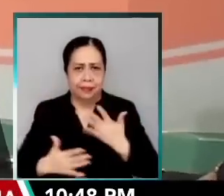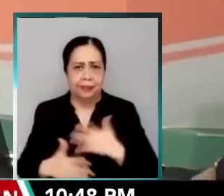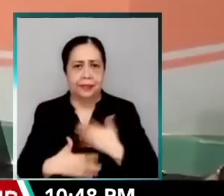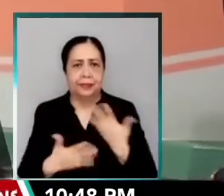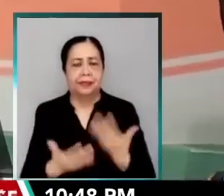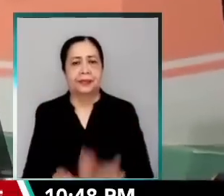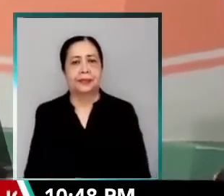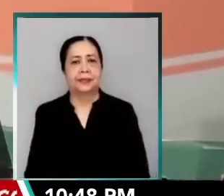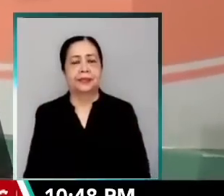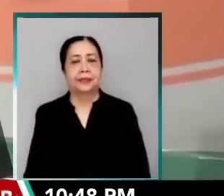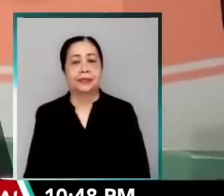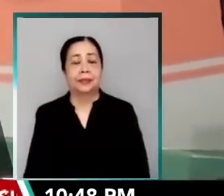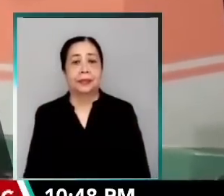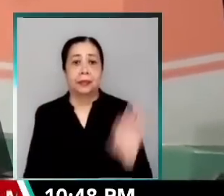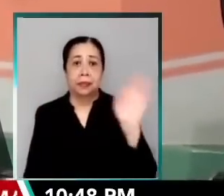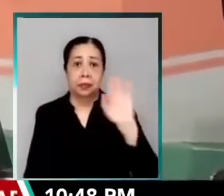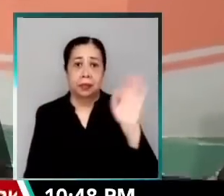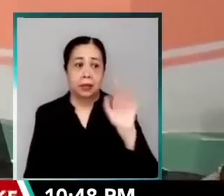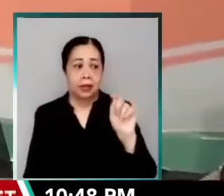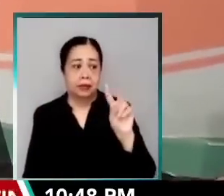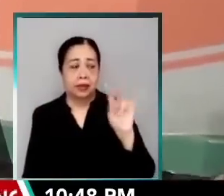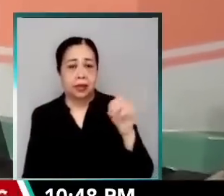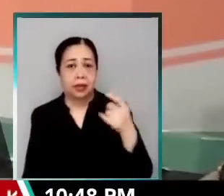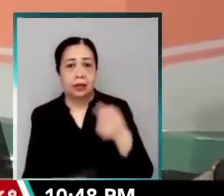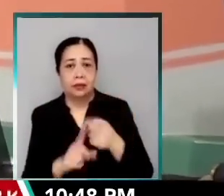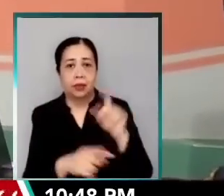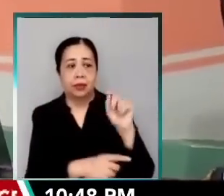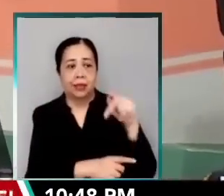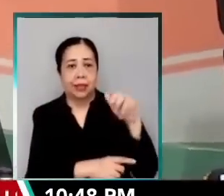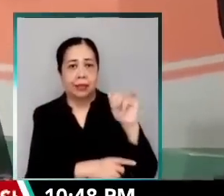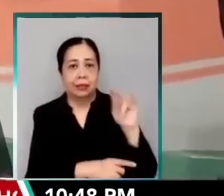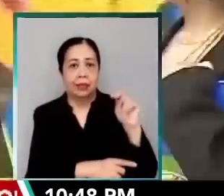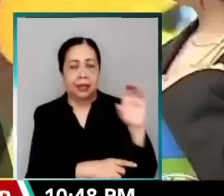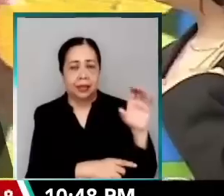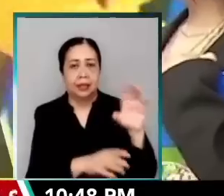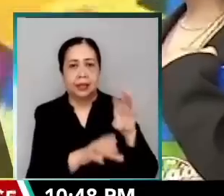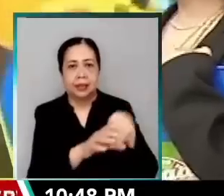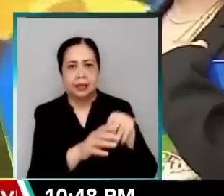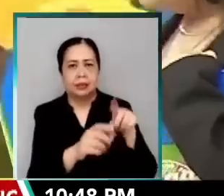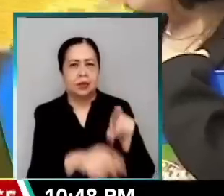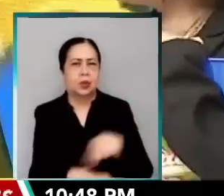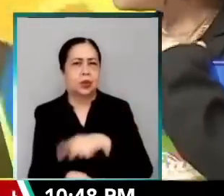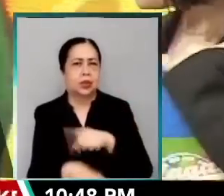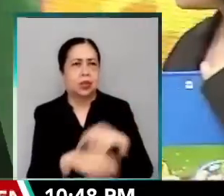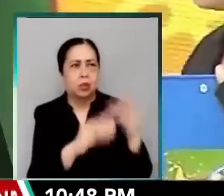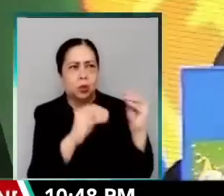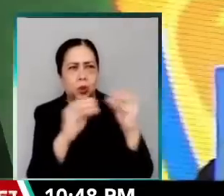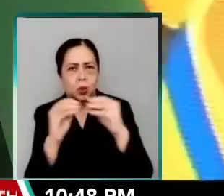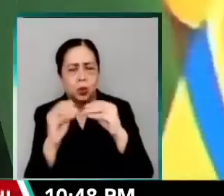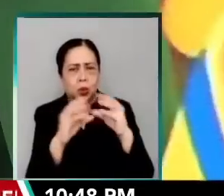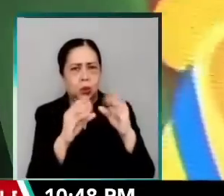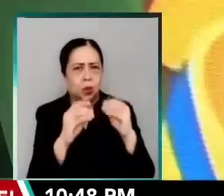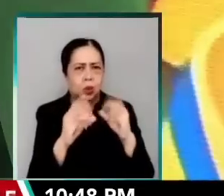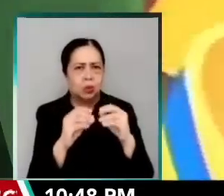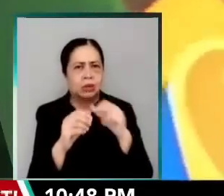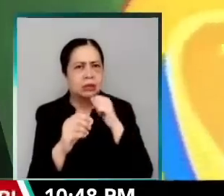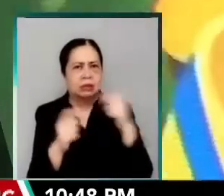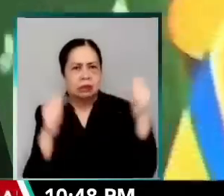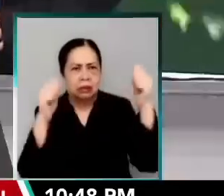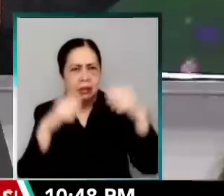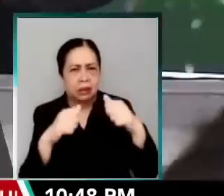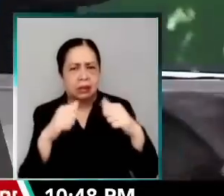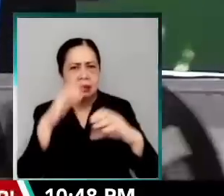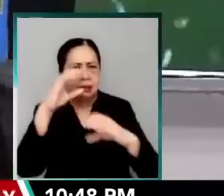Ang pamamaalam ng TVJ mula sa Tape Inc. ay kasunod ng matagal ng usap-usapang di magkasundo ang